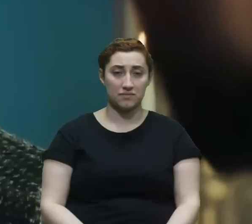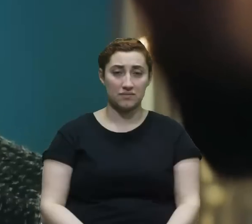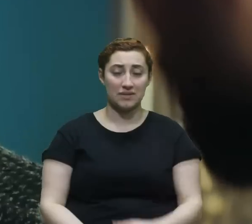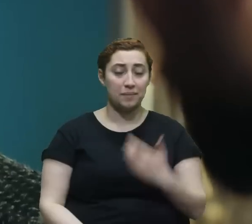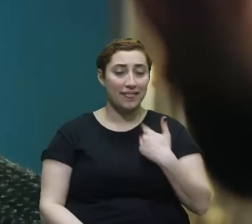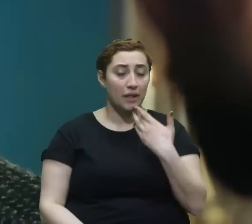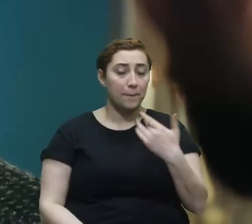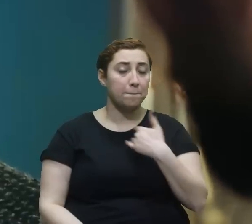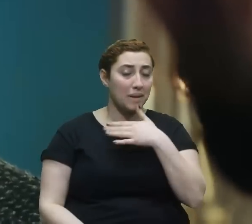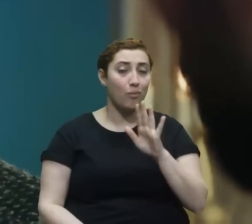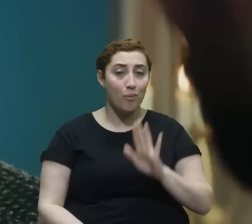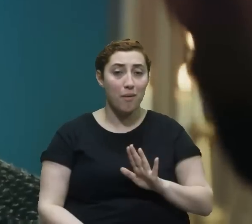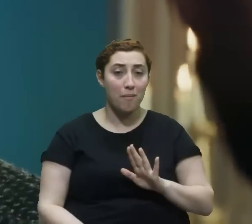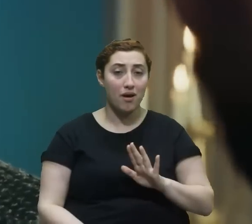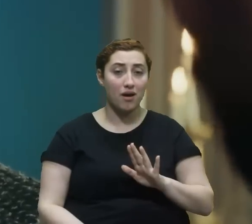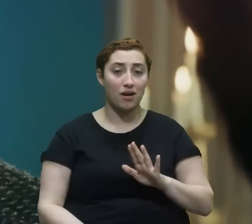Nasıl söylenir bilmiyorum ama